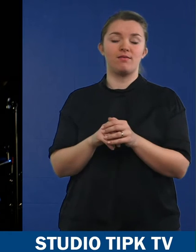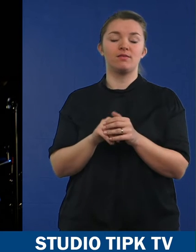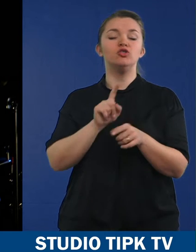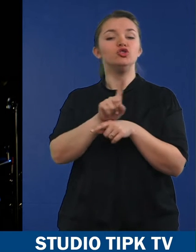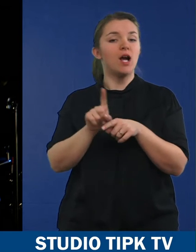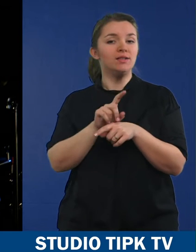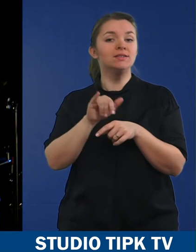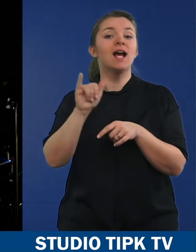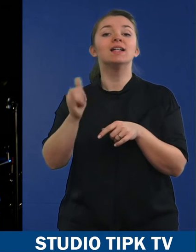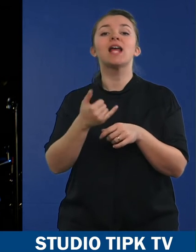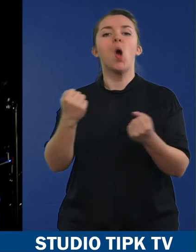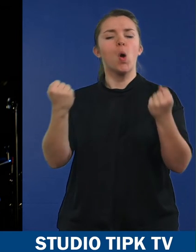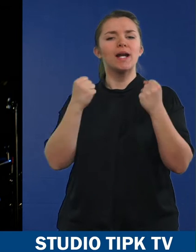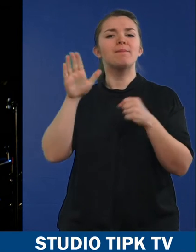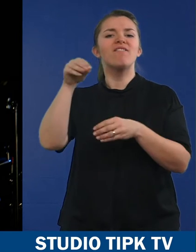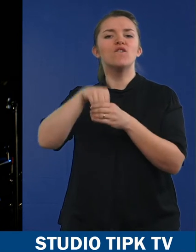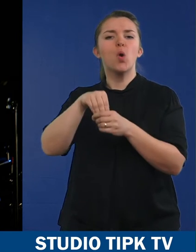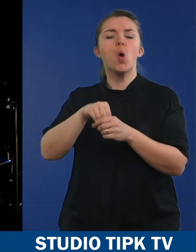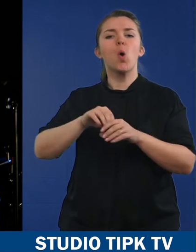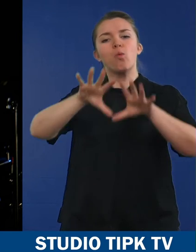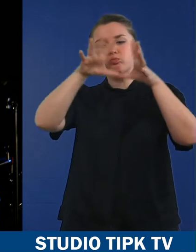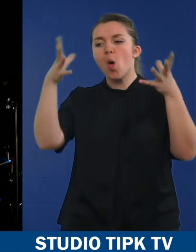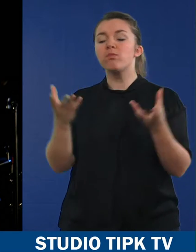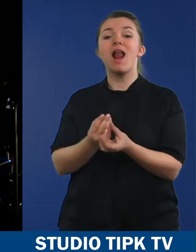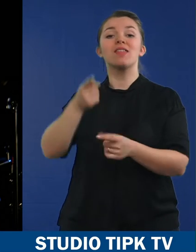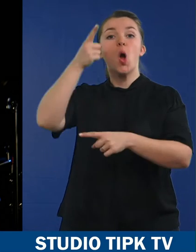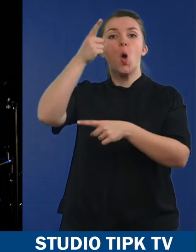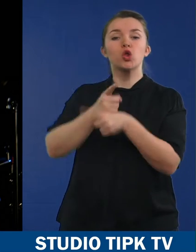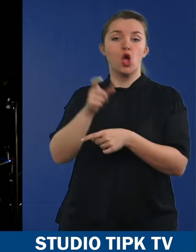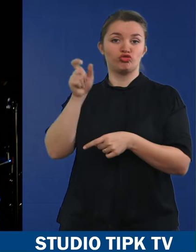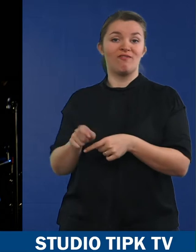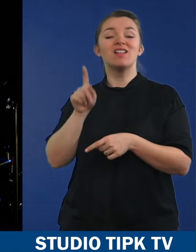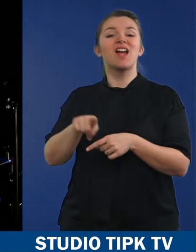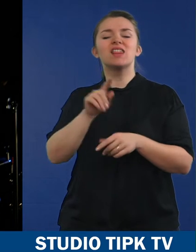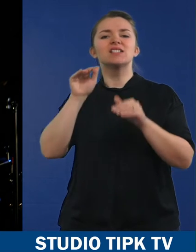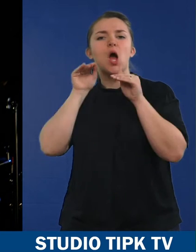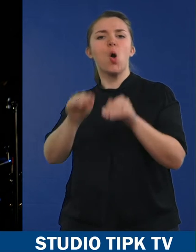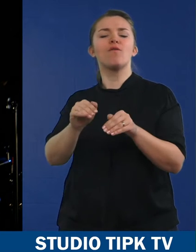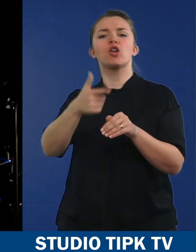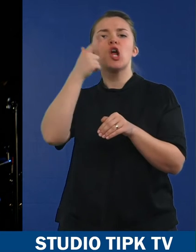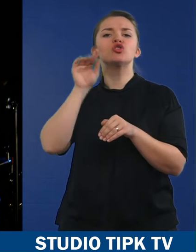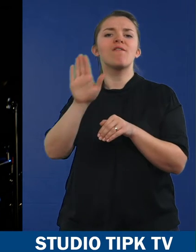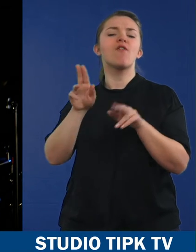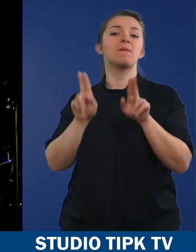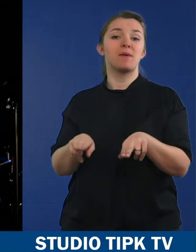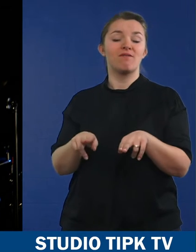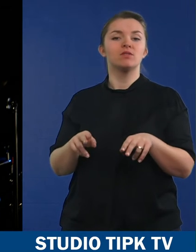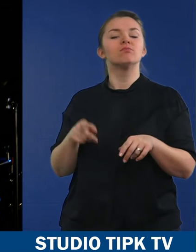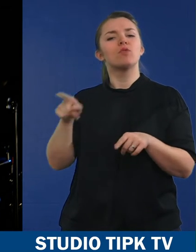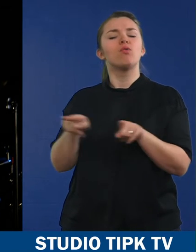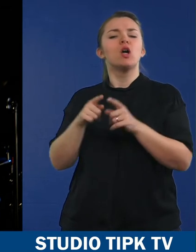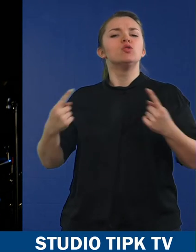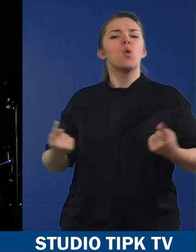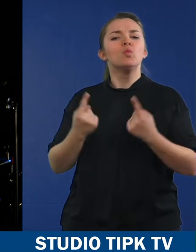Čas je, da okrepi svojo vlogo globalnega odločevalca in zagovornika človekovih pravic,